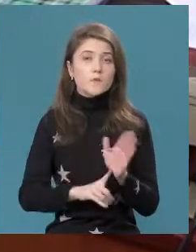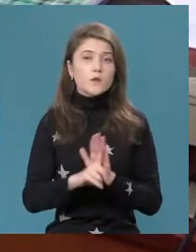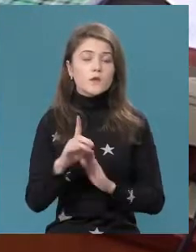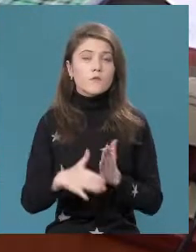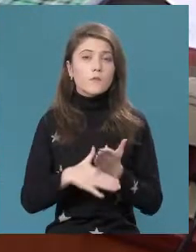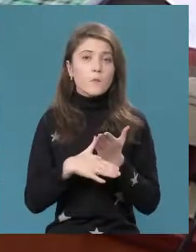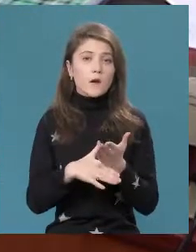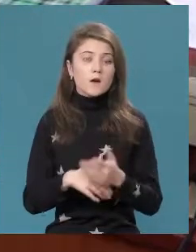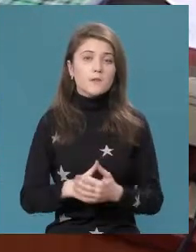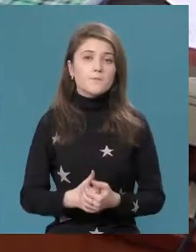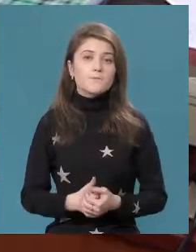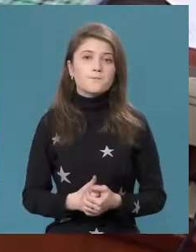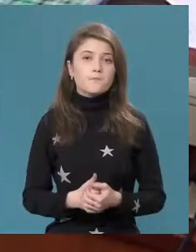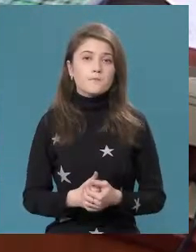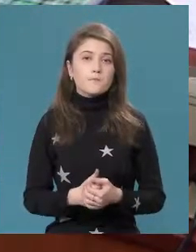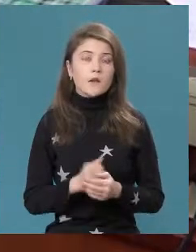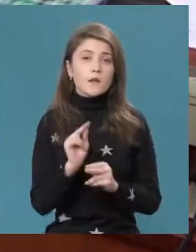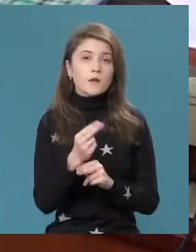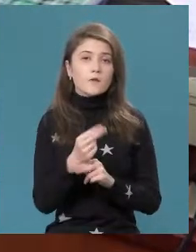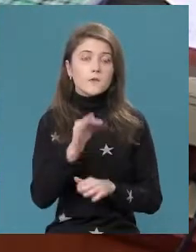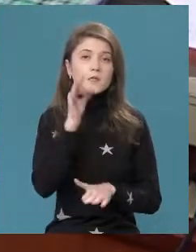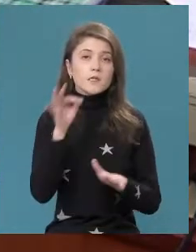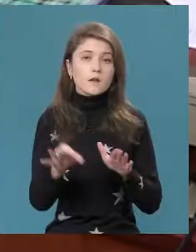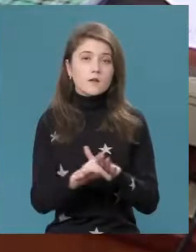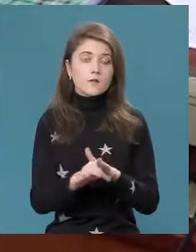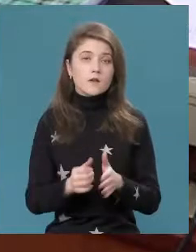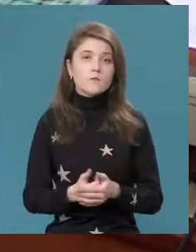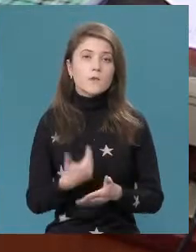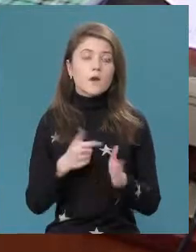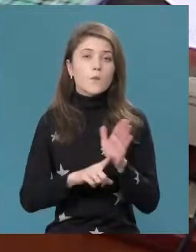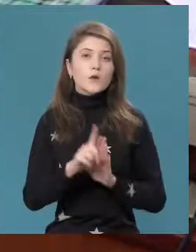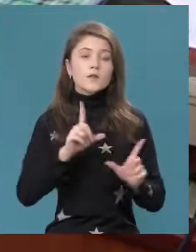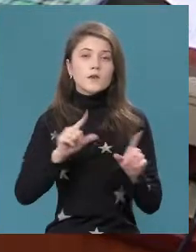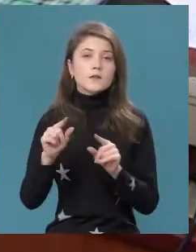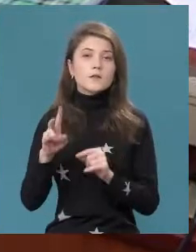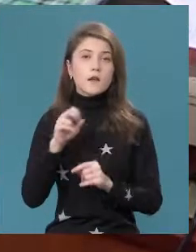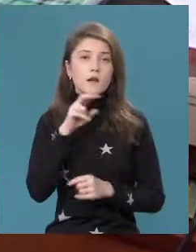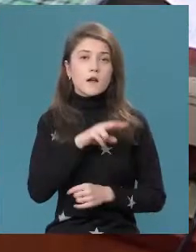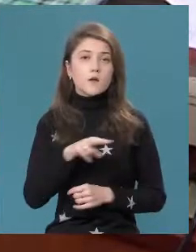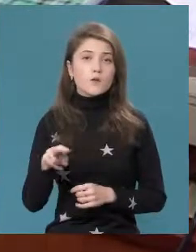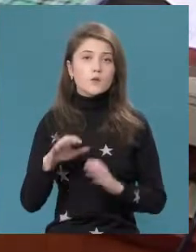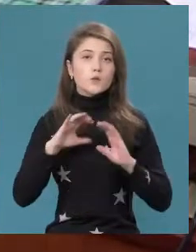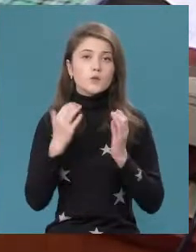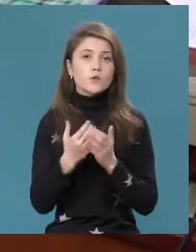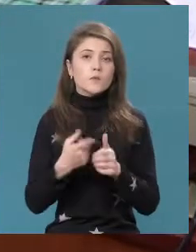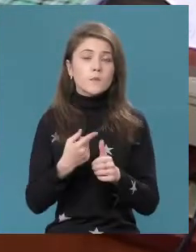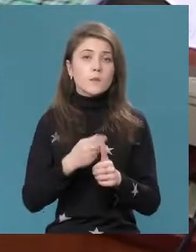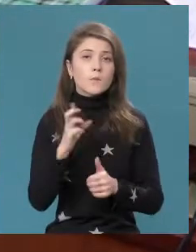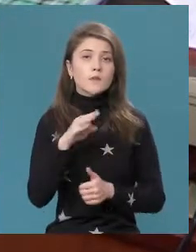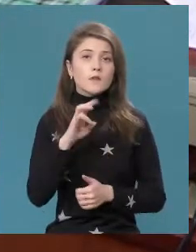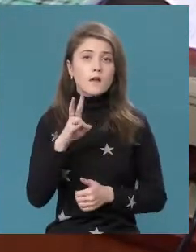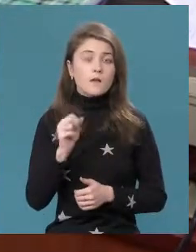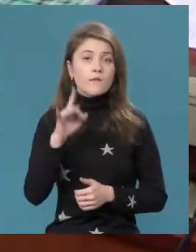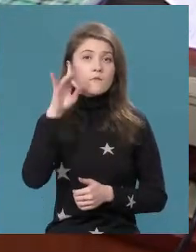допомагати, редагувати, підказувати. Я почала їздити на літературну студію імені Бориса Тена, відому нашу